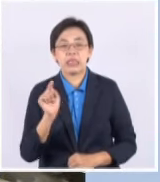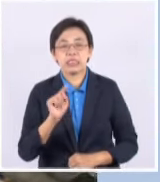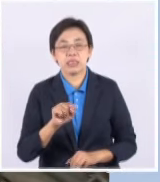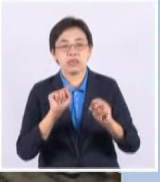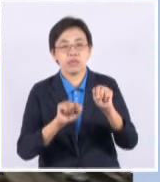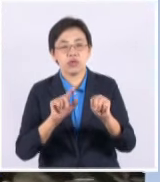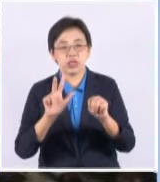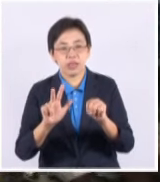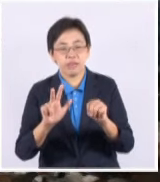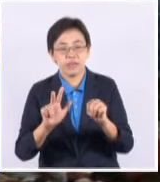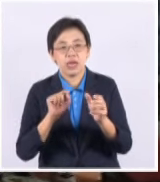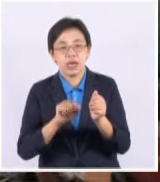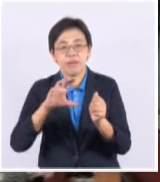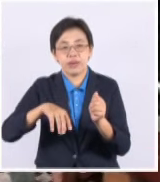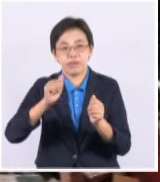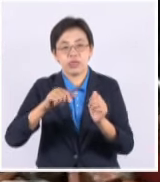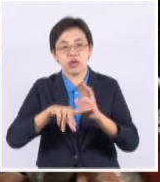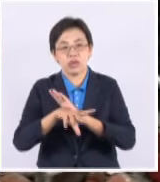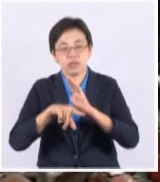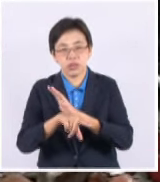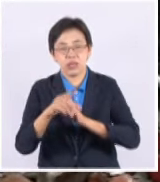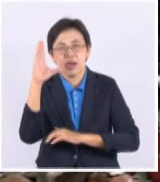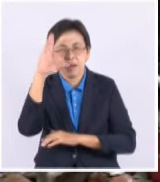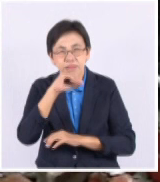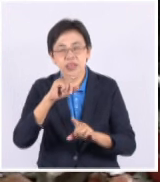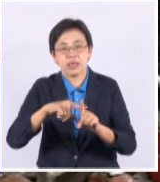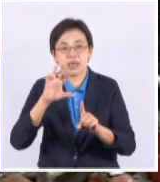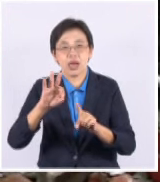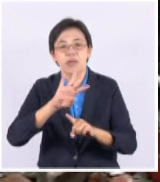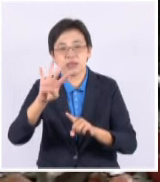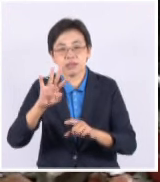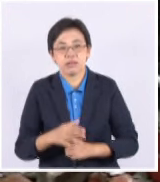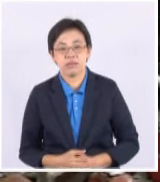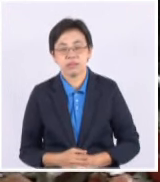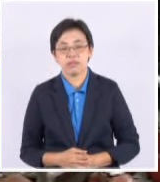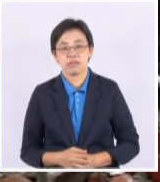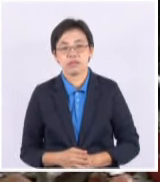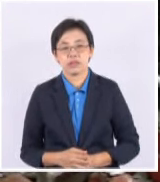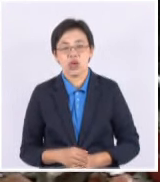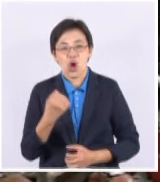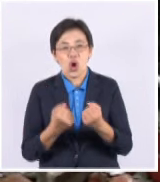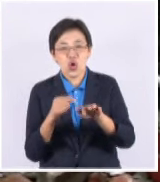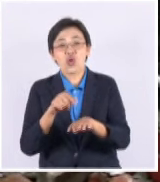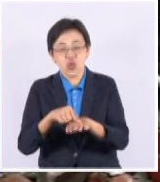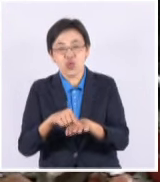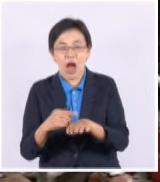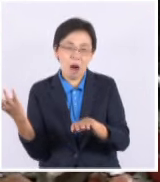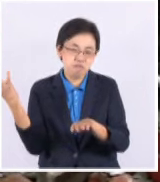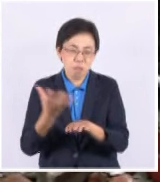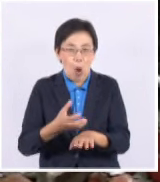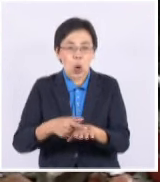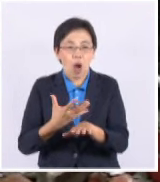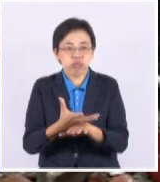3ตำบลบางทรายอำเภอเมืองจังหวัดชลบุรีเมื่อคืนวันที่4กันยายนที่ผ่านมานะครับรถที่ถูกเนี่ยนะฮะก็